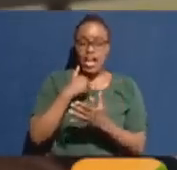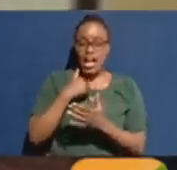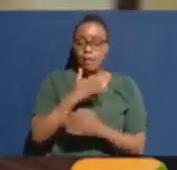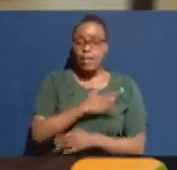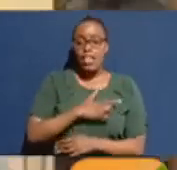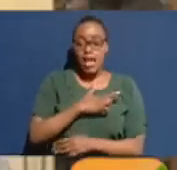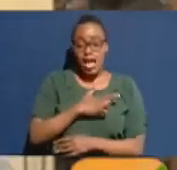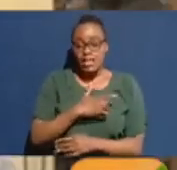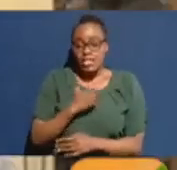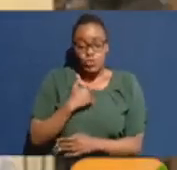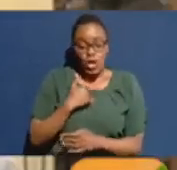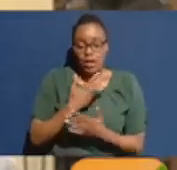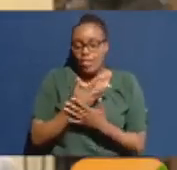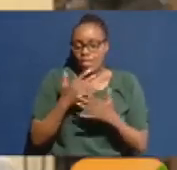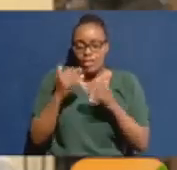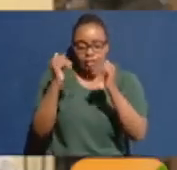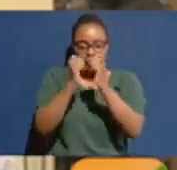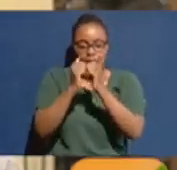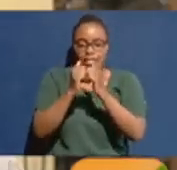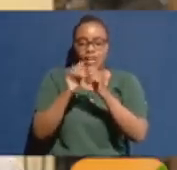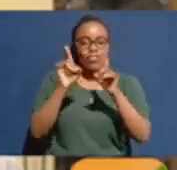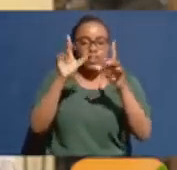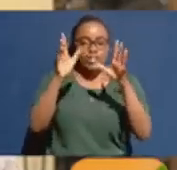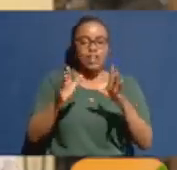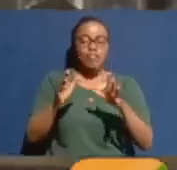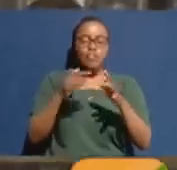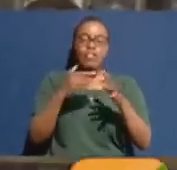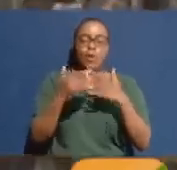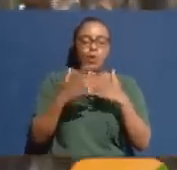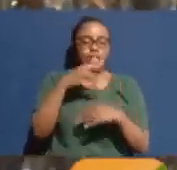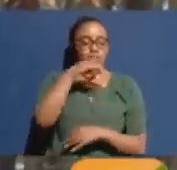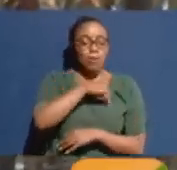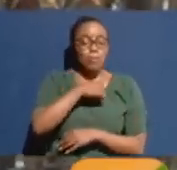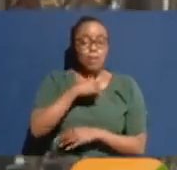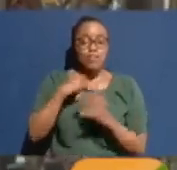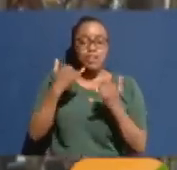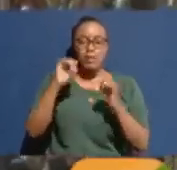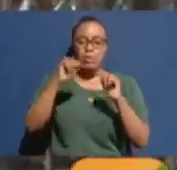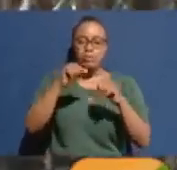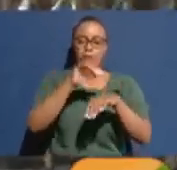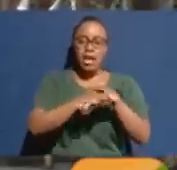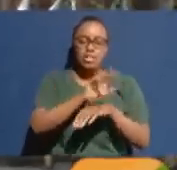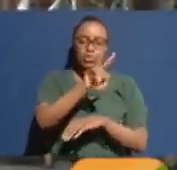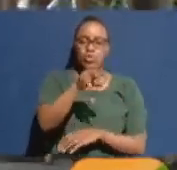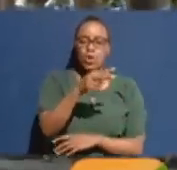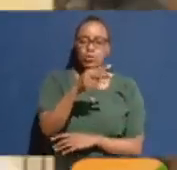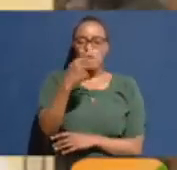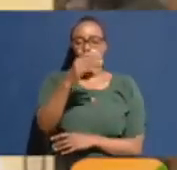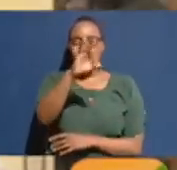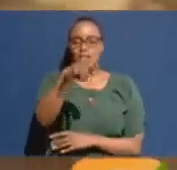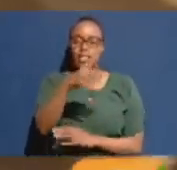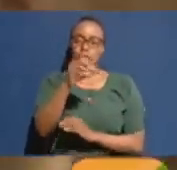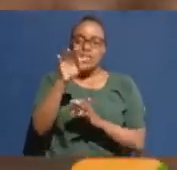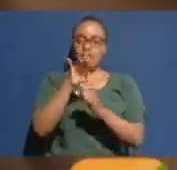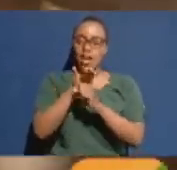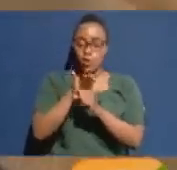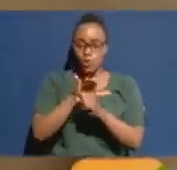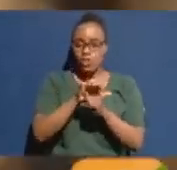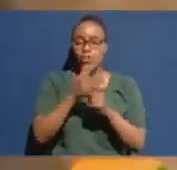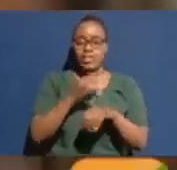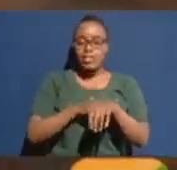get 10. Tukiangalia kwa sasa, ile mauzo tunayopata hapa kwa siku, tunaweza kupata shilingi 2000. 3000 ikienda sana